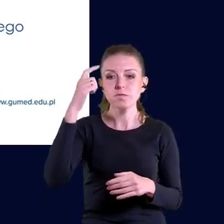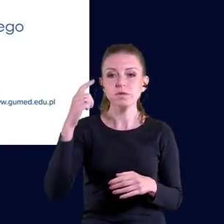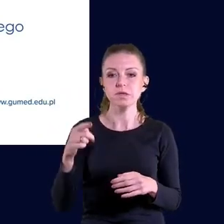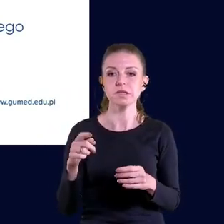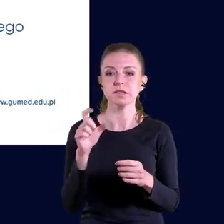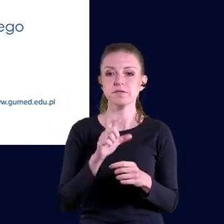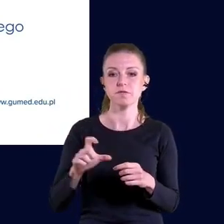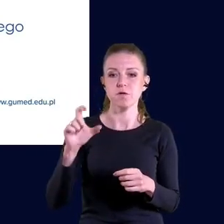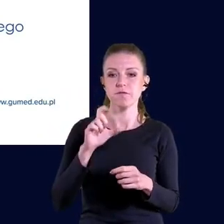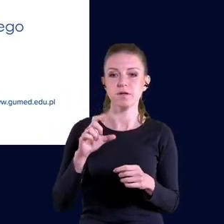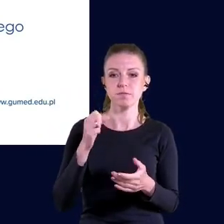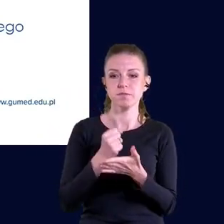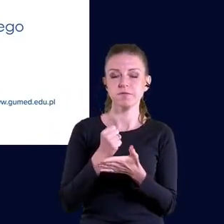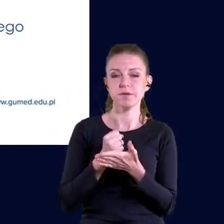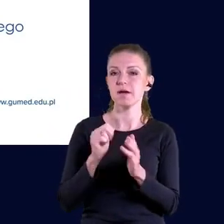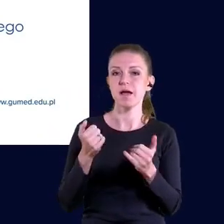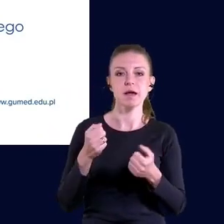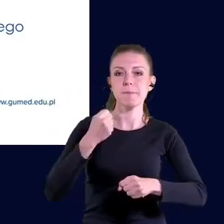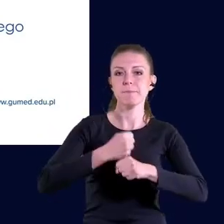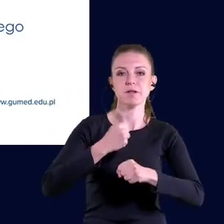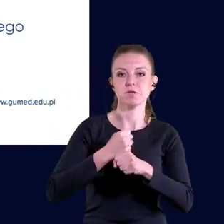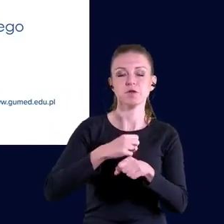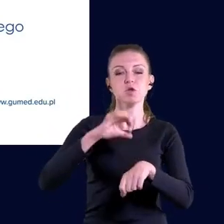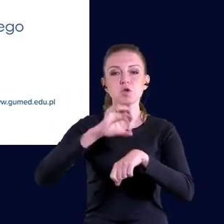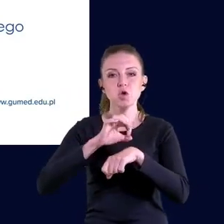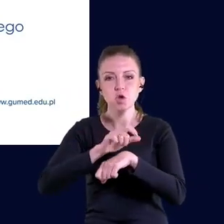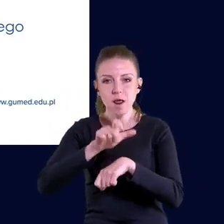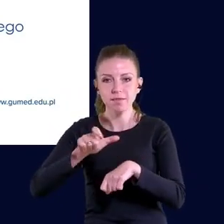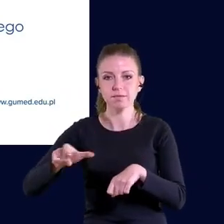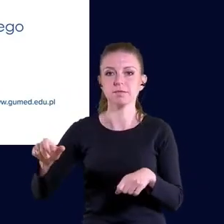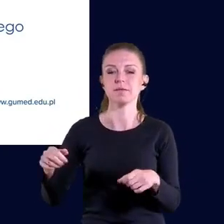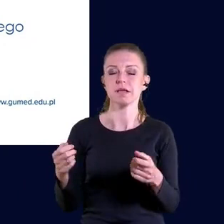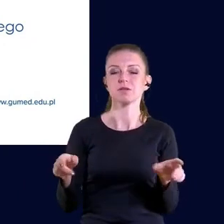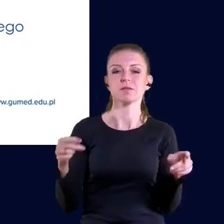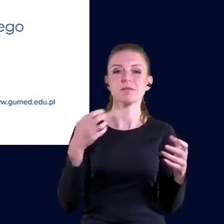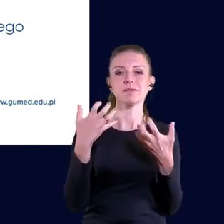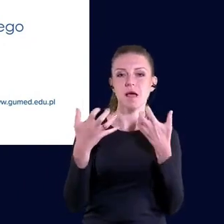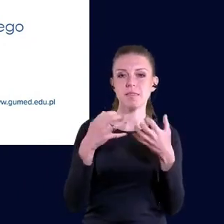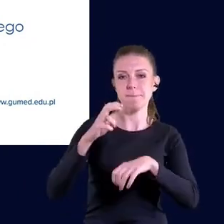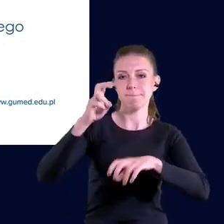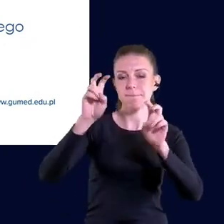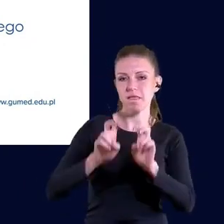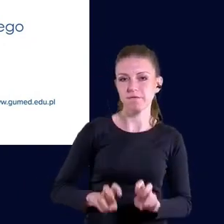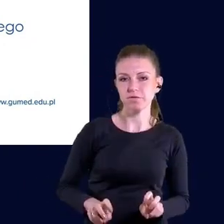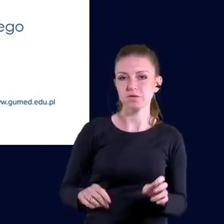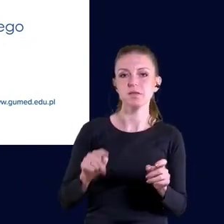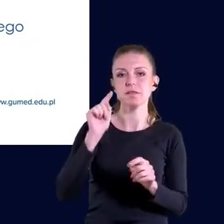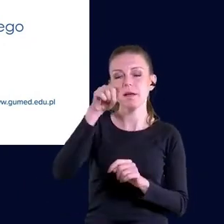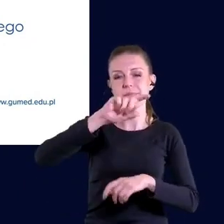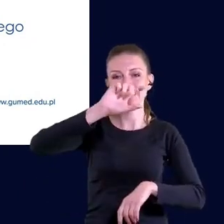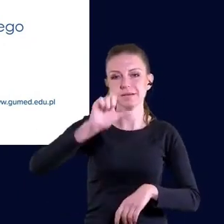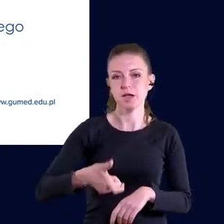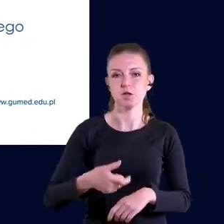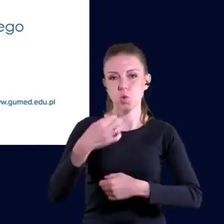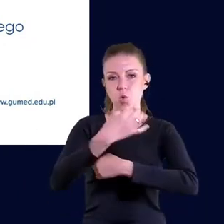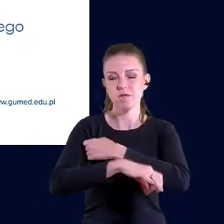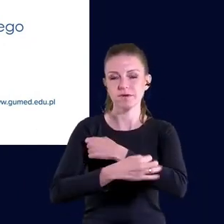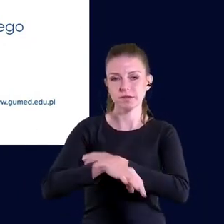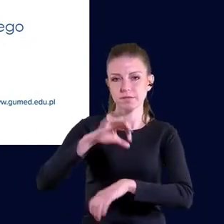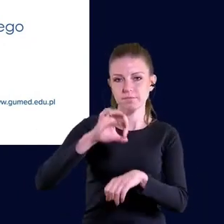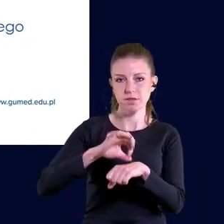wersji doktorskich publikacji pracowników i doktorantów oraz danych badawczych powstających Gdańskim Uniwersytecie Medycznym